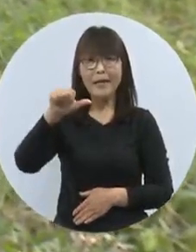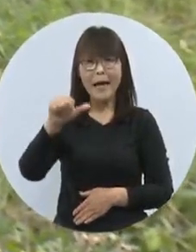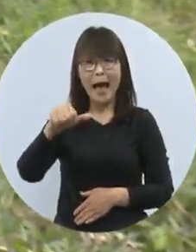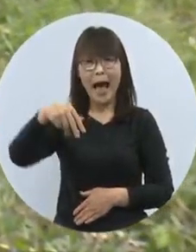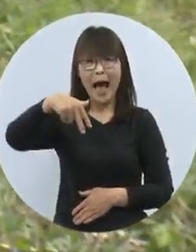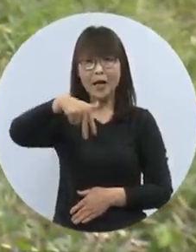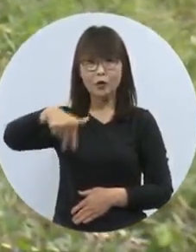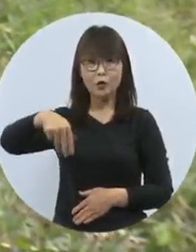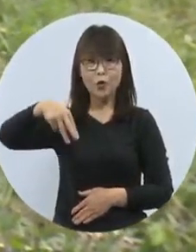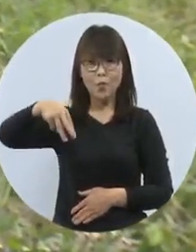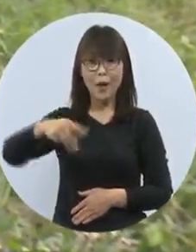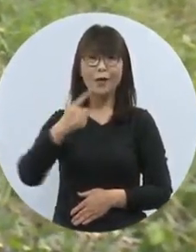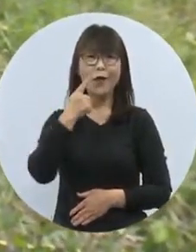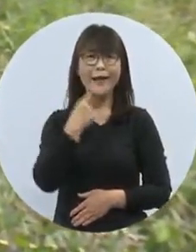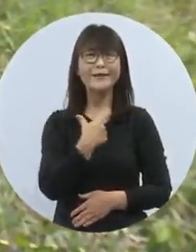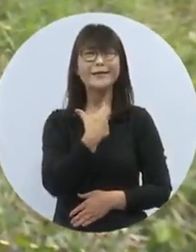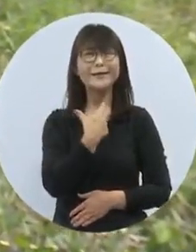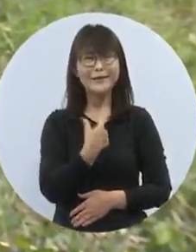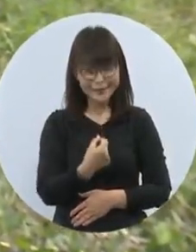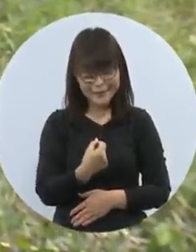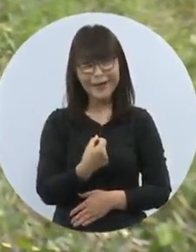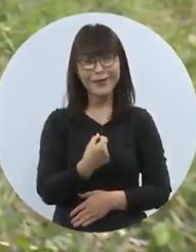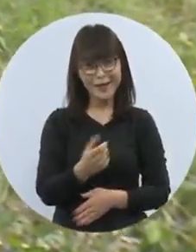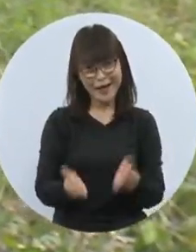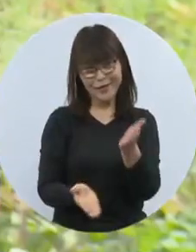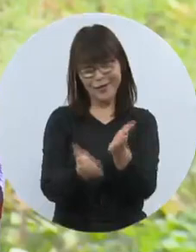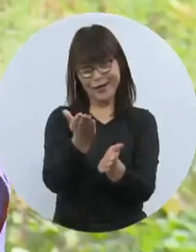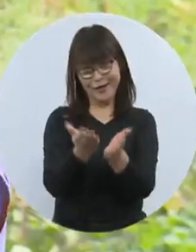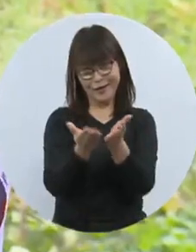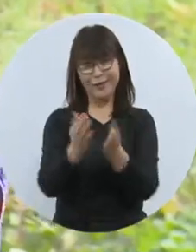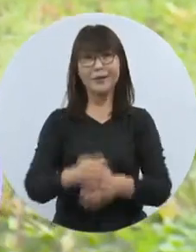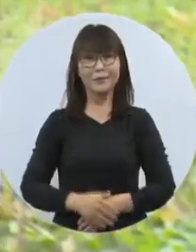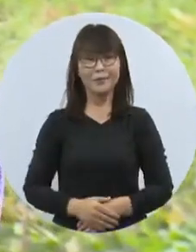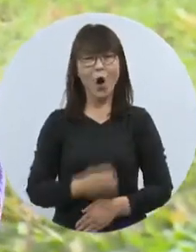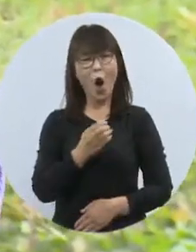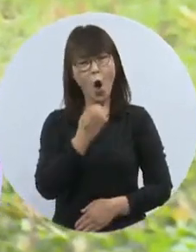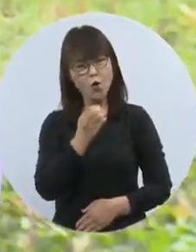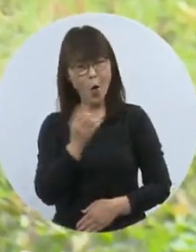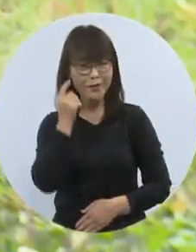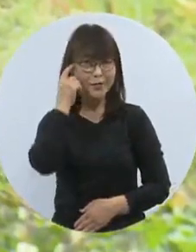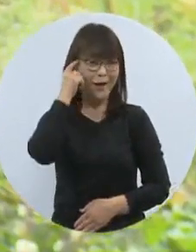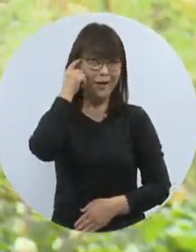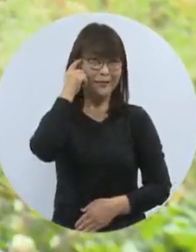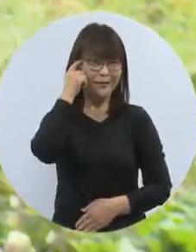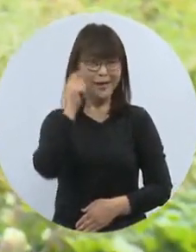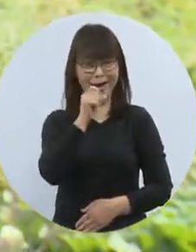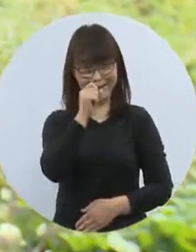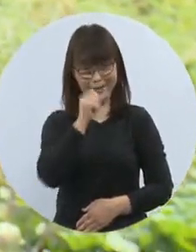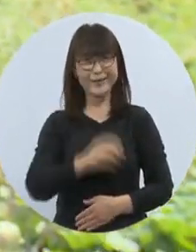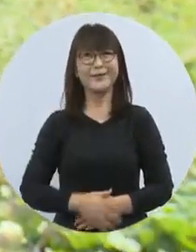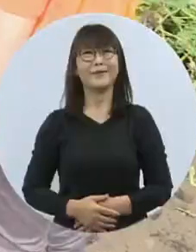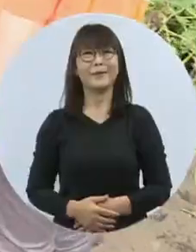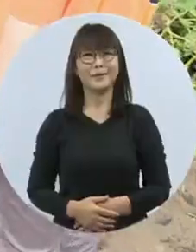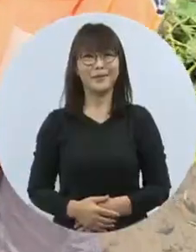で紅あずまを育てております。 ホクホク感がすごくいいです。